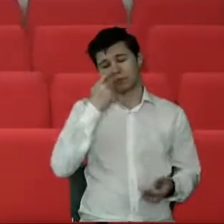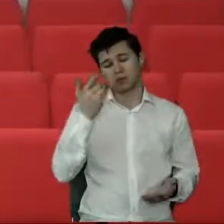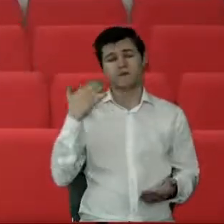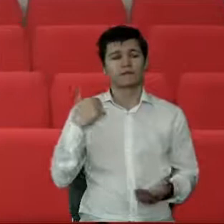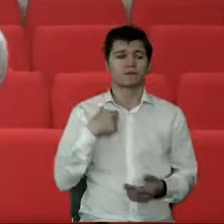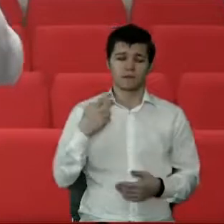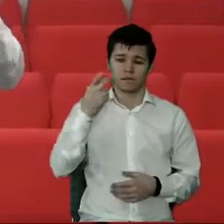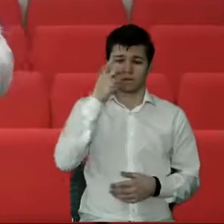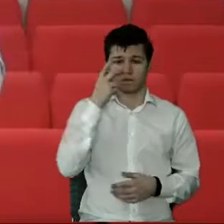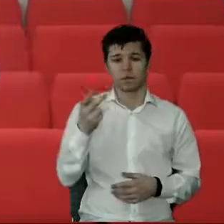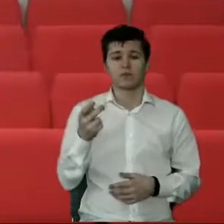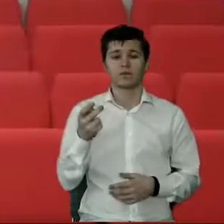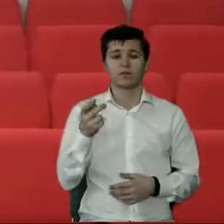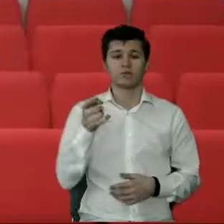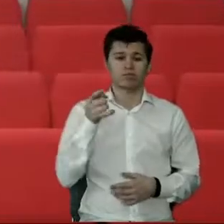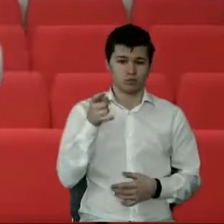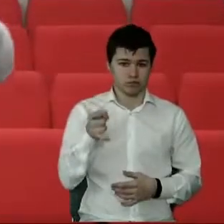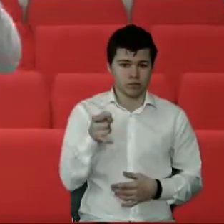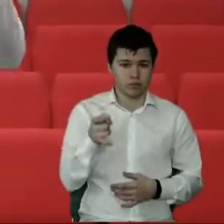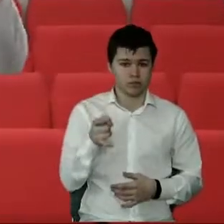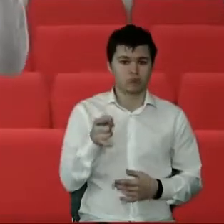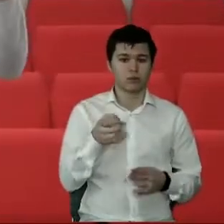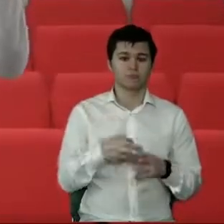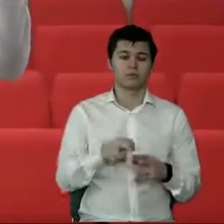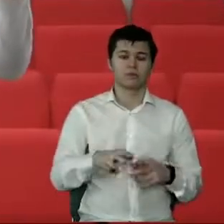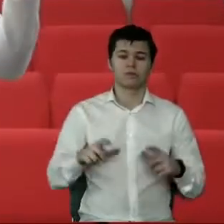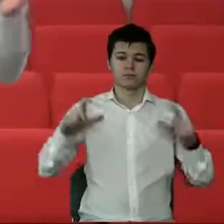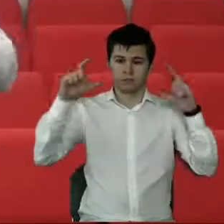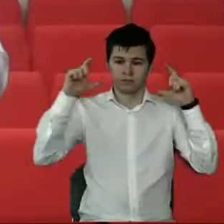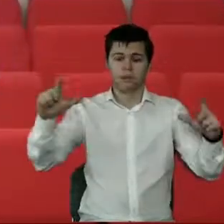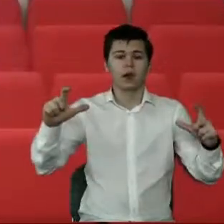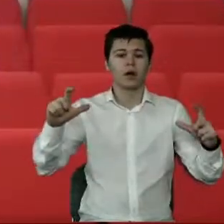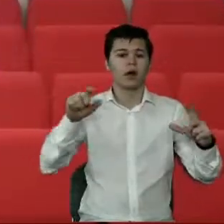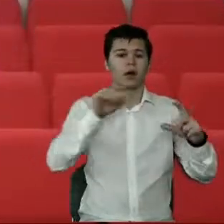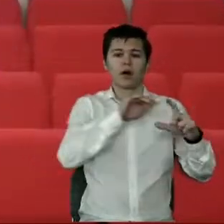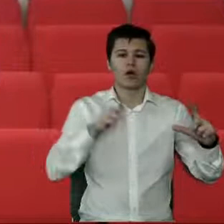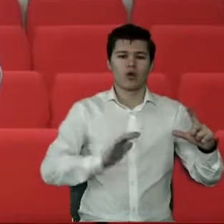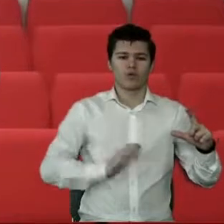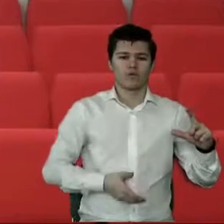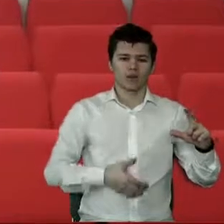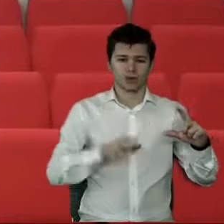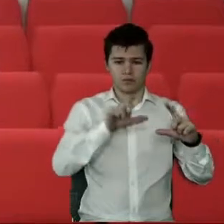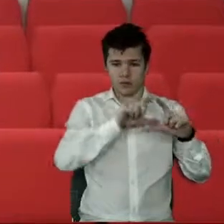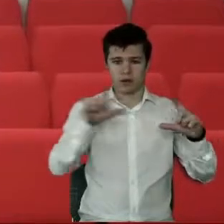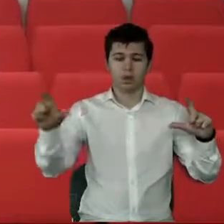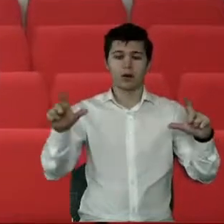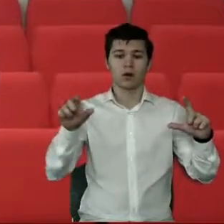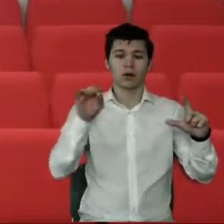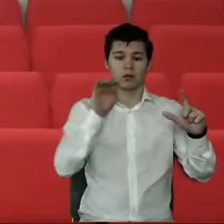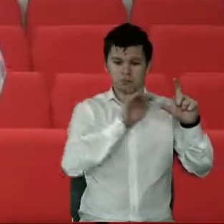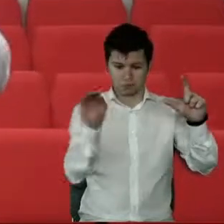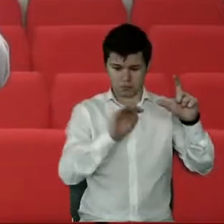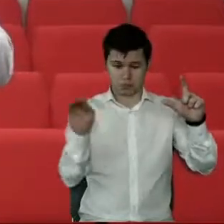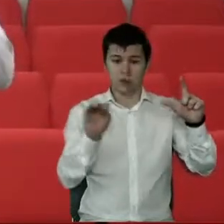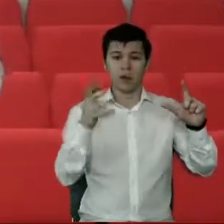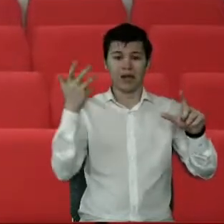Я видел машины одной корпорации, на которых написано, что эта машина принадлежит такой-то корпорации. Если вы видите, что ее водитель нарушает правила